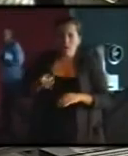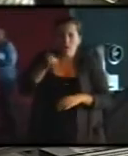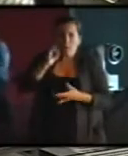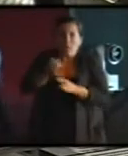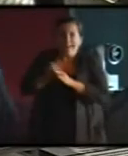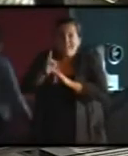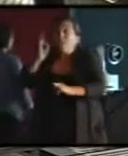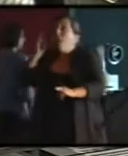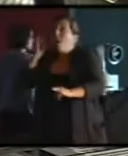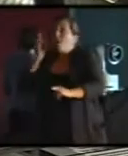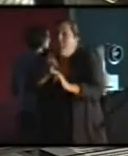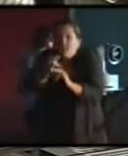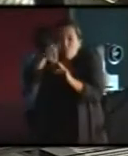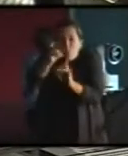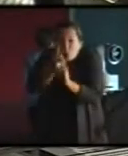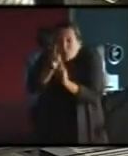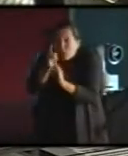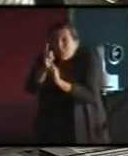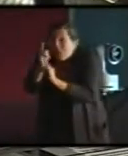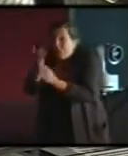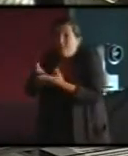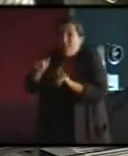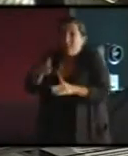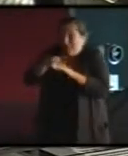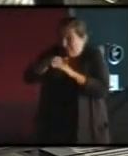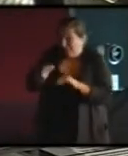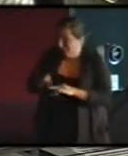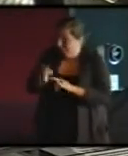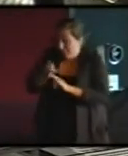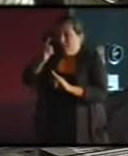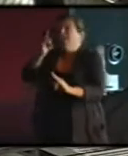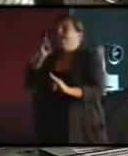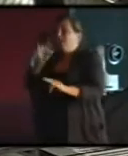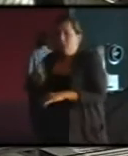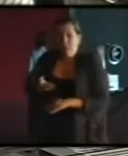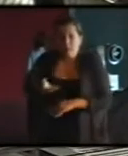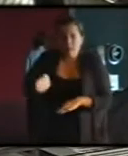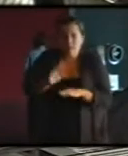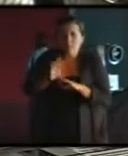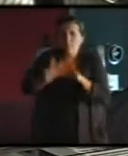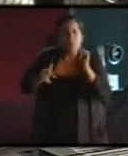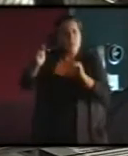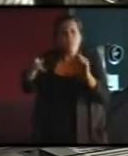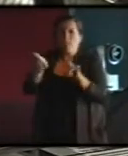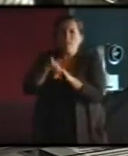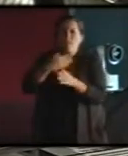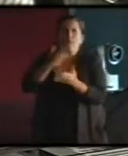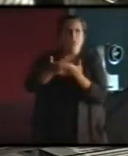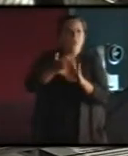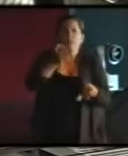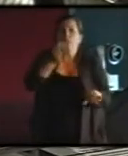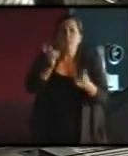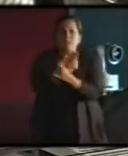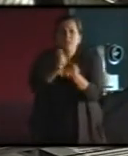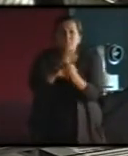se décline dans les petites histoires individuelles. Et là, à ce moment, on a bien sûr un niveau totalement semblable à ce que vous